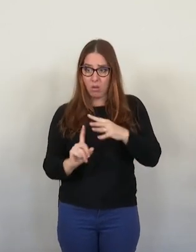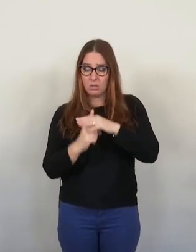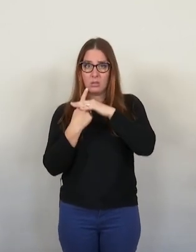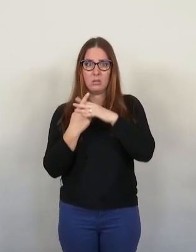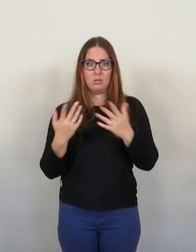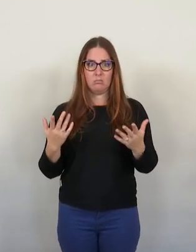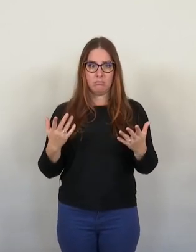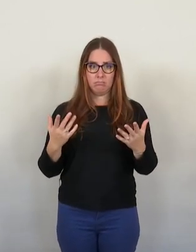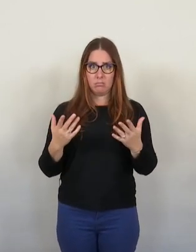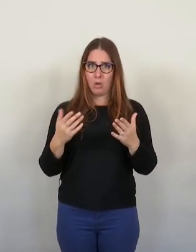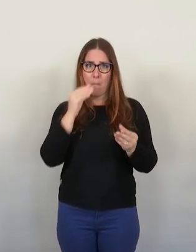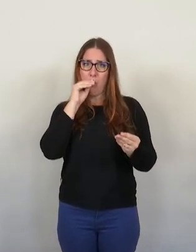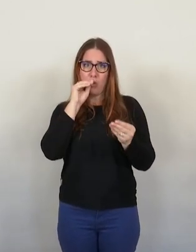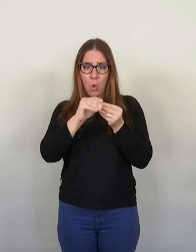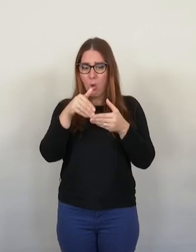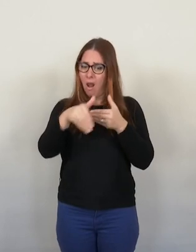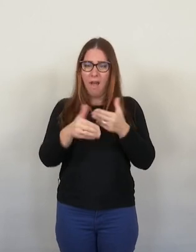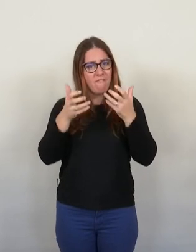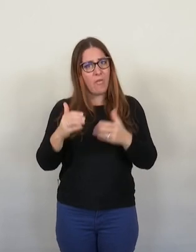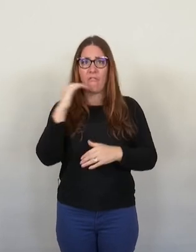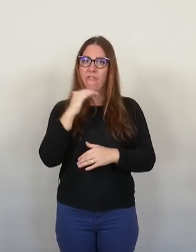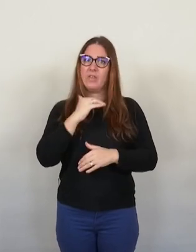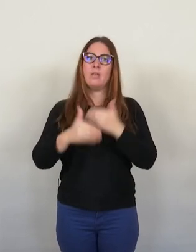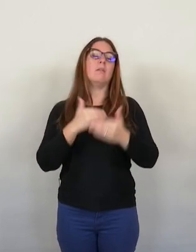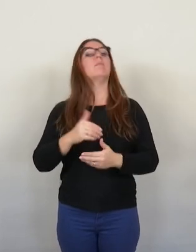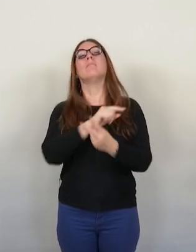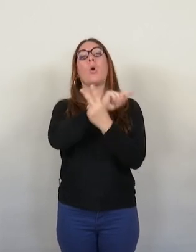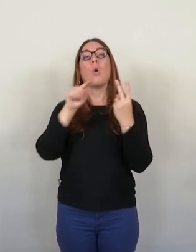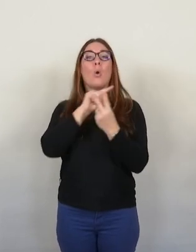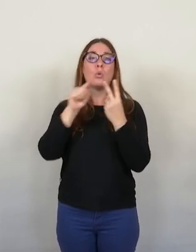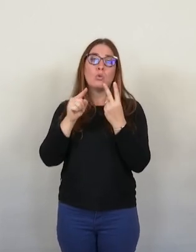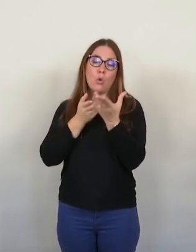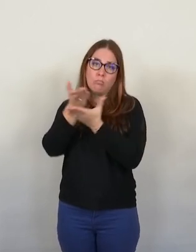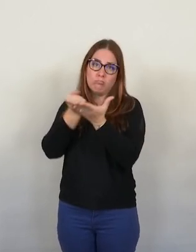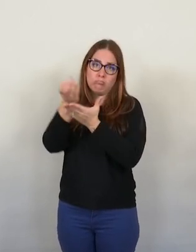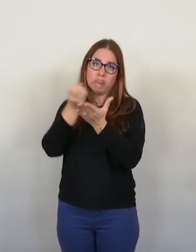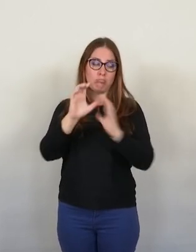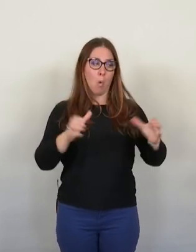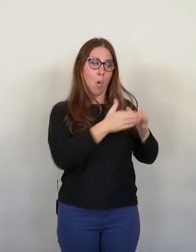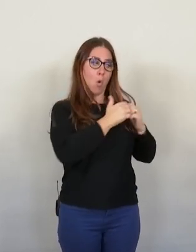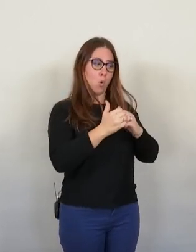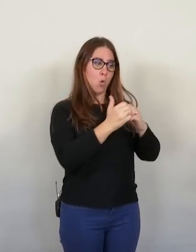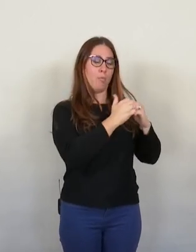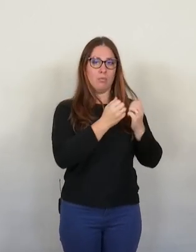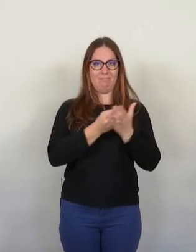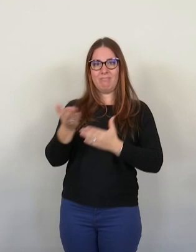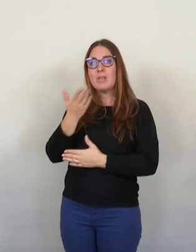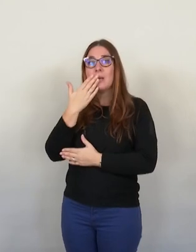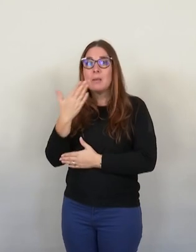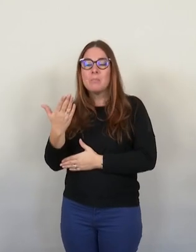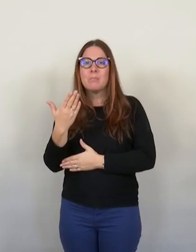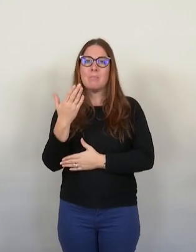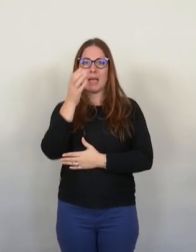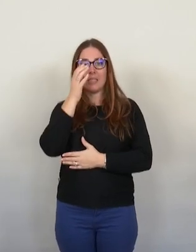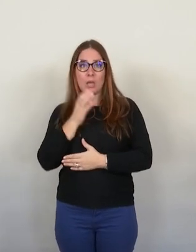plutôt le plus tôt possible voilà de les deux points que je voulais soulever au nom du groupe et je vous remercie donc pour